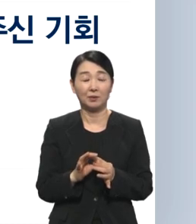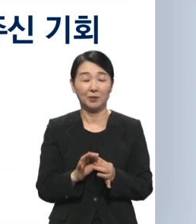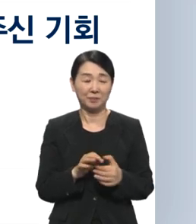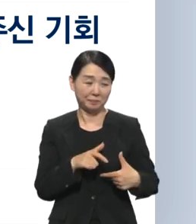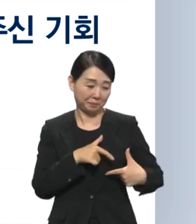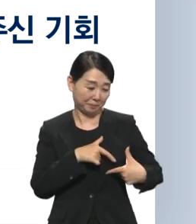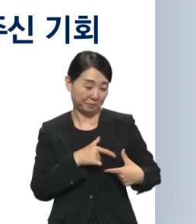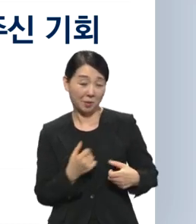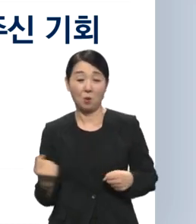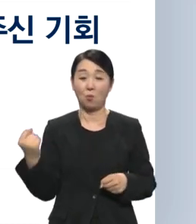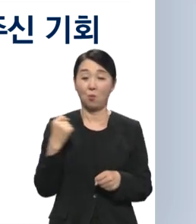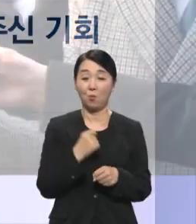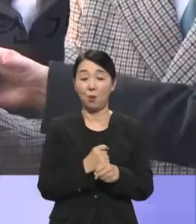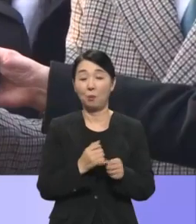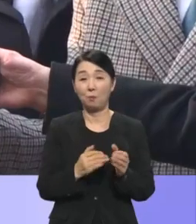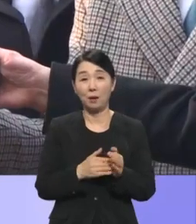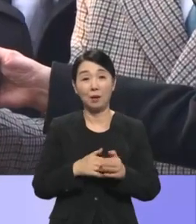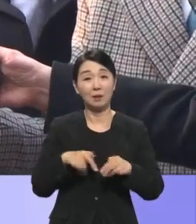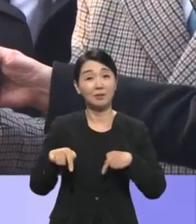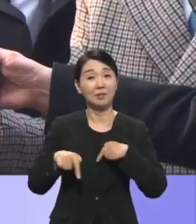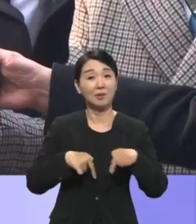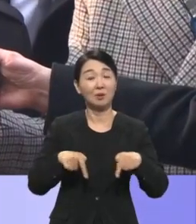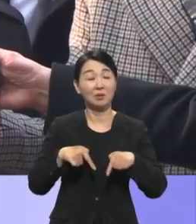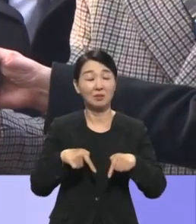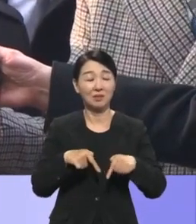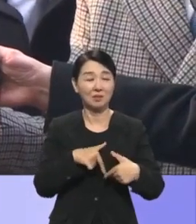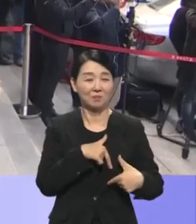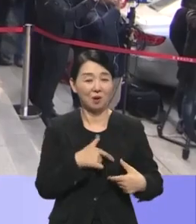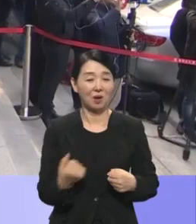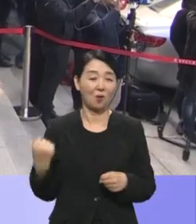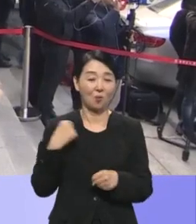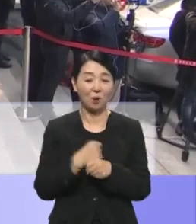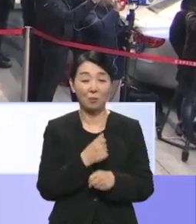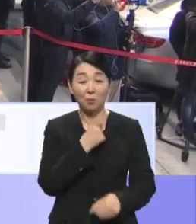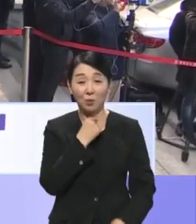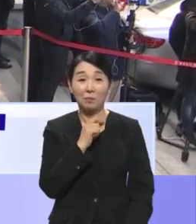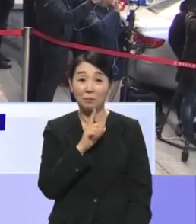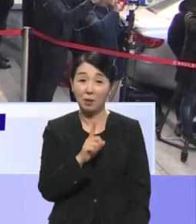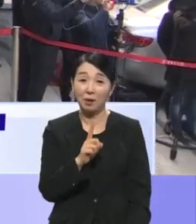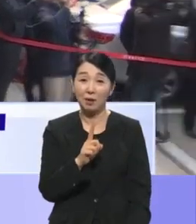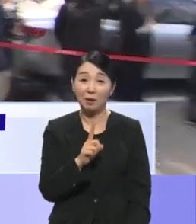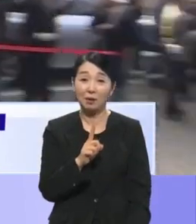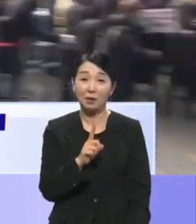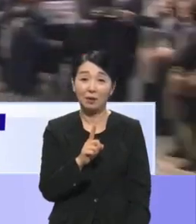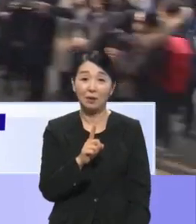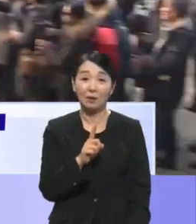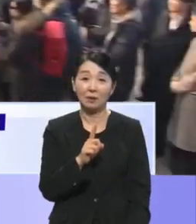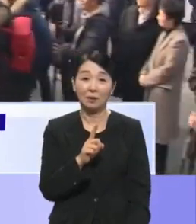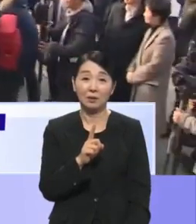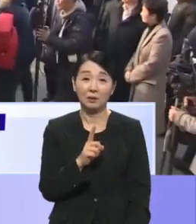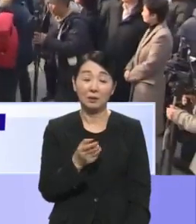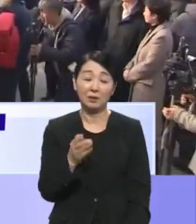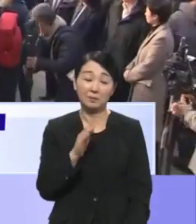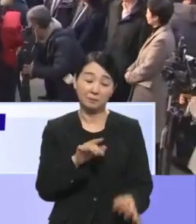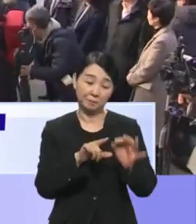명예회복이 됐는데 정치적으로도 명예 회복하고 다시 하고 싶다라는 건데 구체적으로 10월